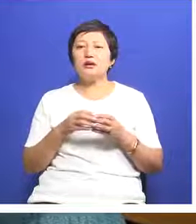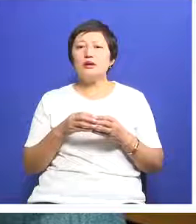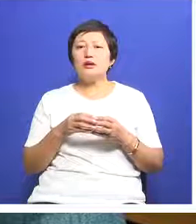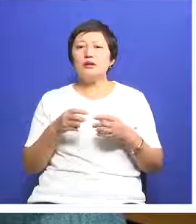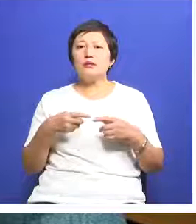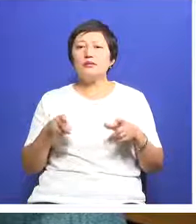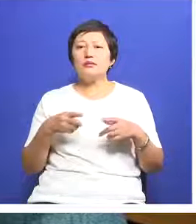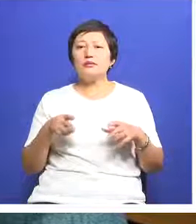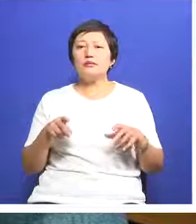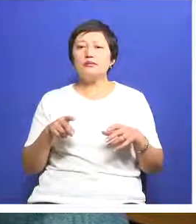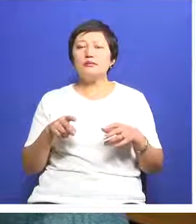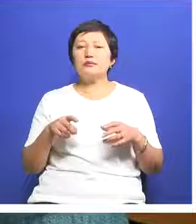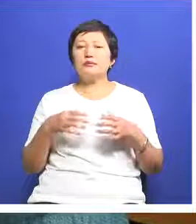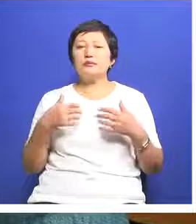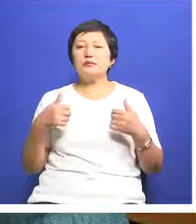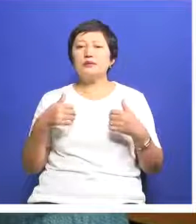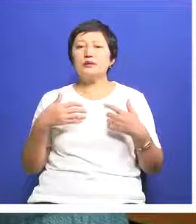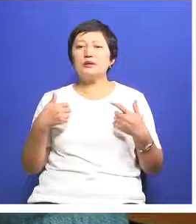содан кейін мал шаруашылығы.